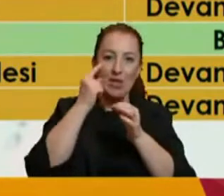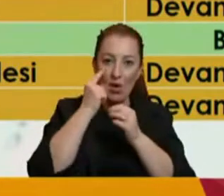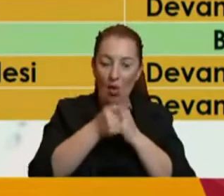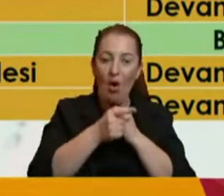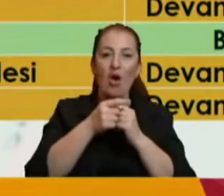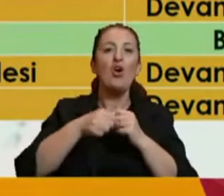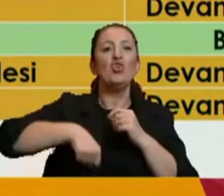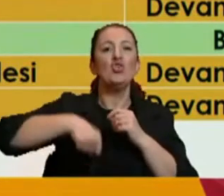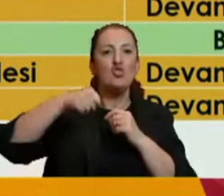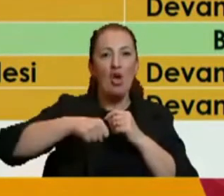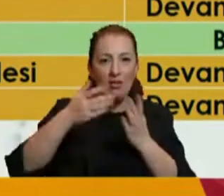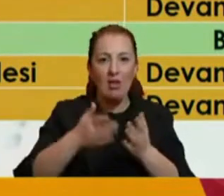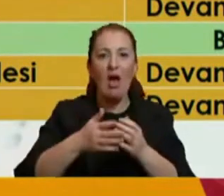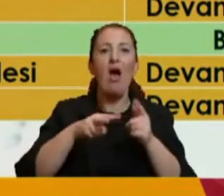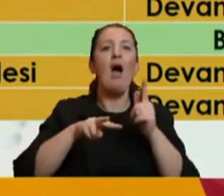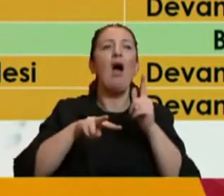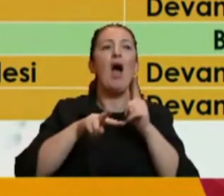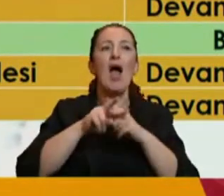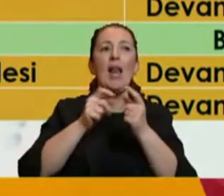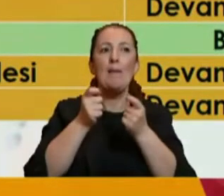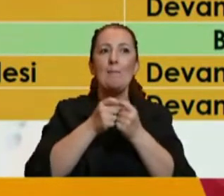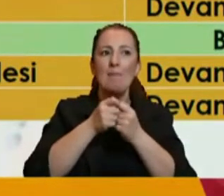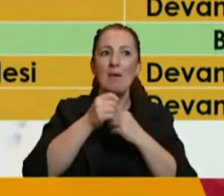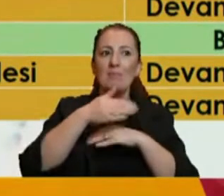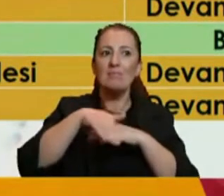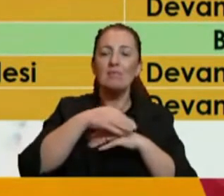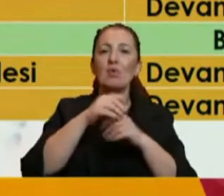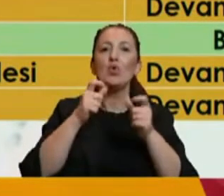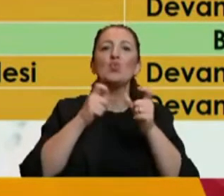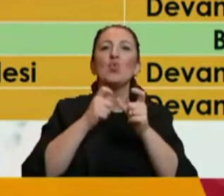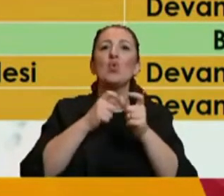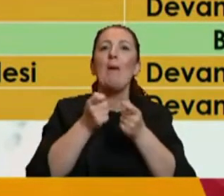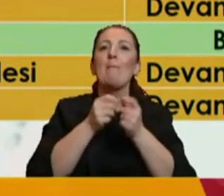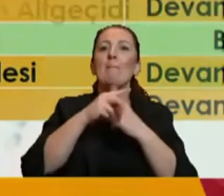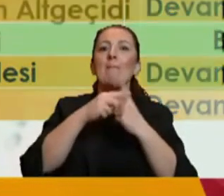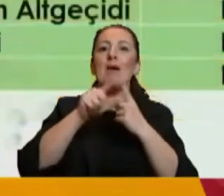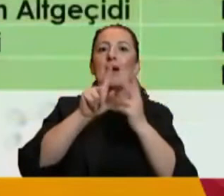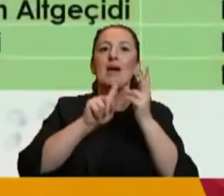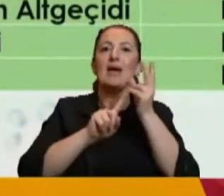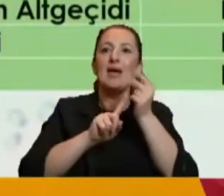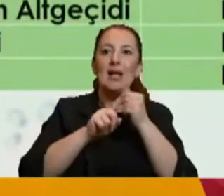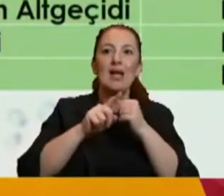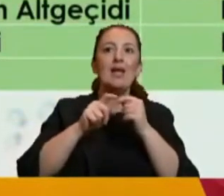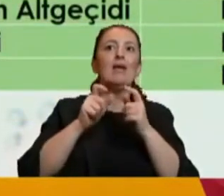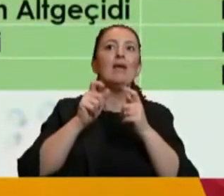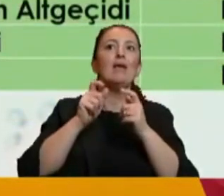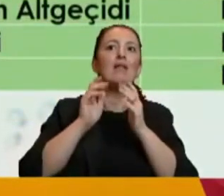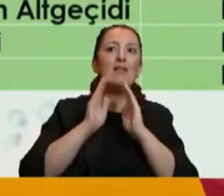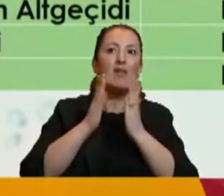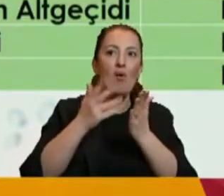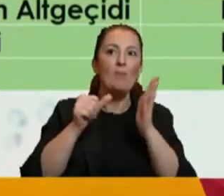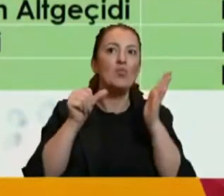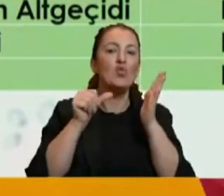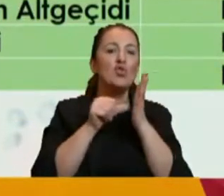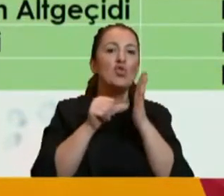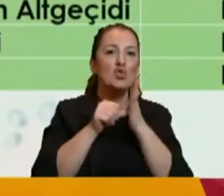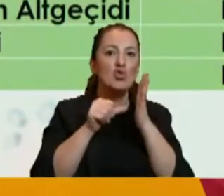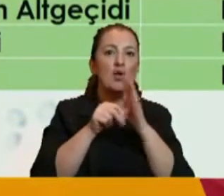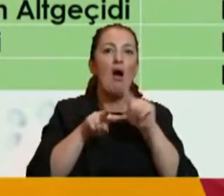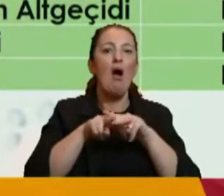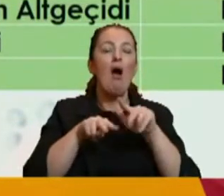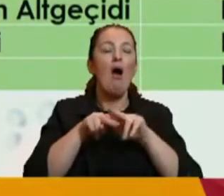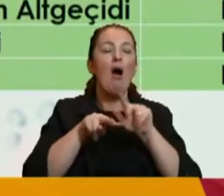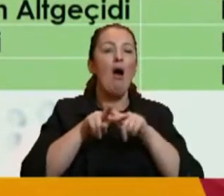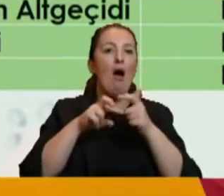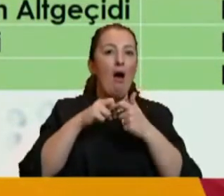Ali Bey Merkez Mahallesi devam ediyor Sultanbeyli'de Suat derisi devam ediyor Şişli'de Akar Caddesi